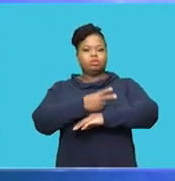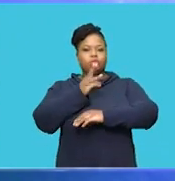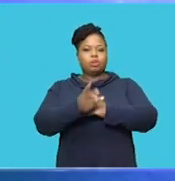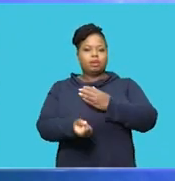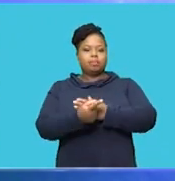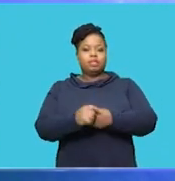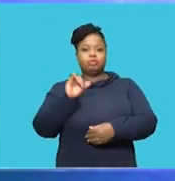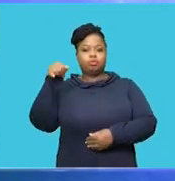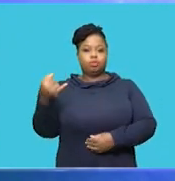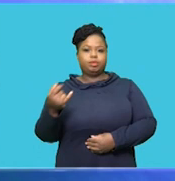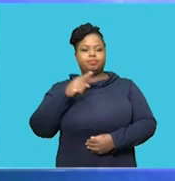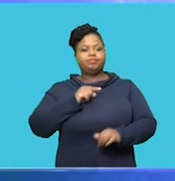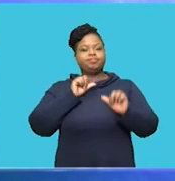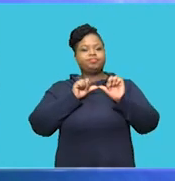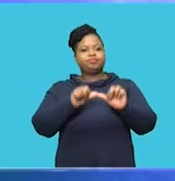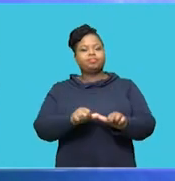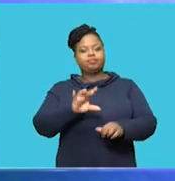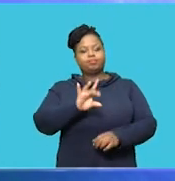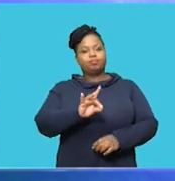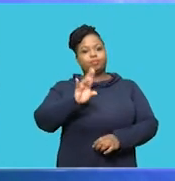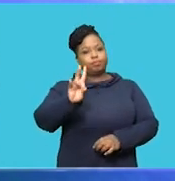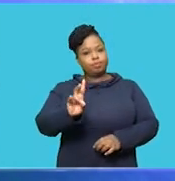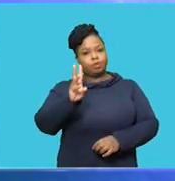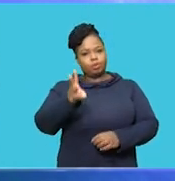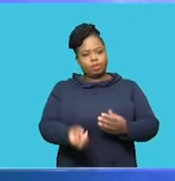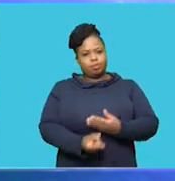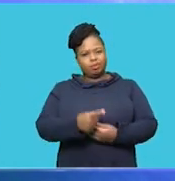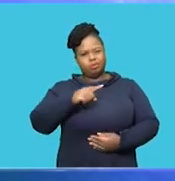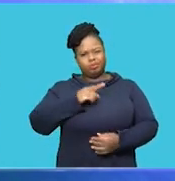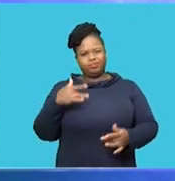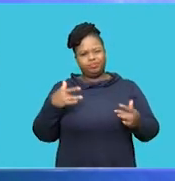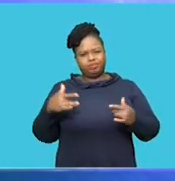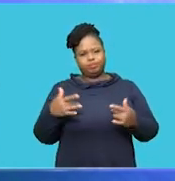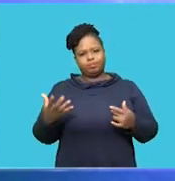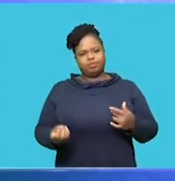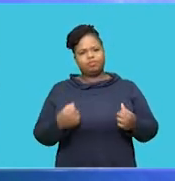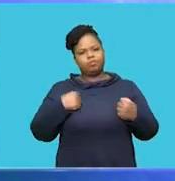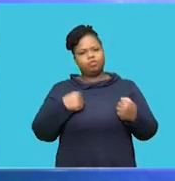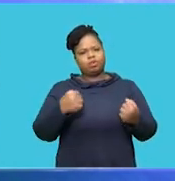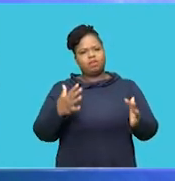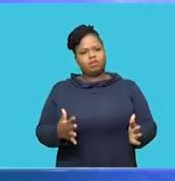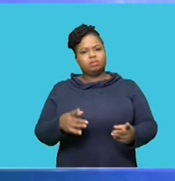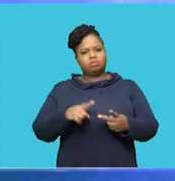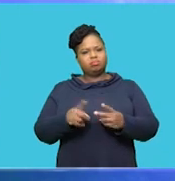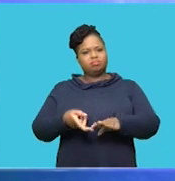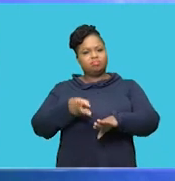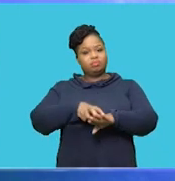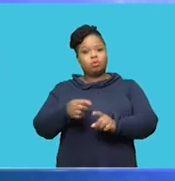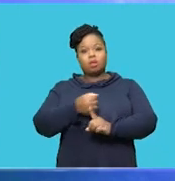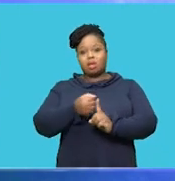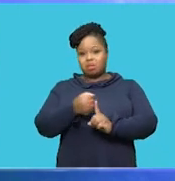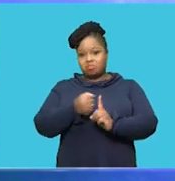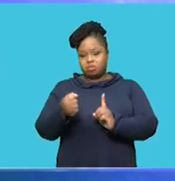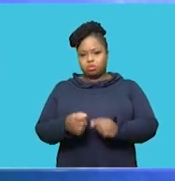Olu qhankqalazo oluza kuqhubeka ngolwesibini nangolwesithathu lelokuphakamisa imiba ijongene nabaqhubi kunye nabakhweli efana nokuxhatshazwa ngokwemali